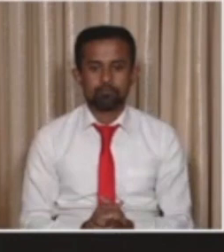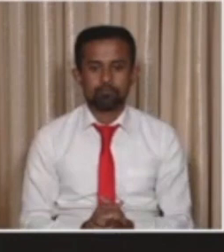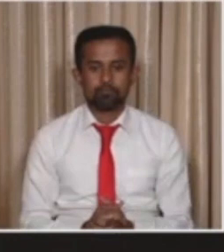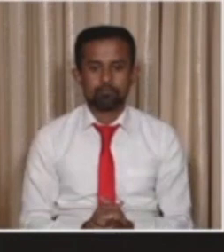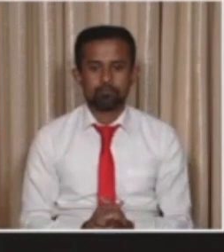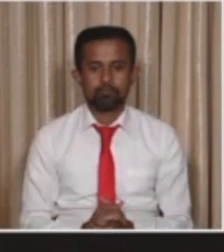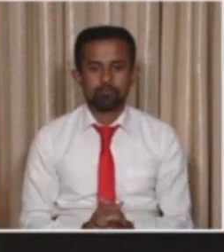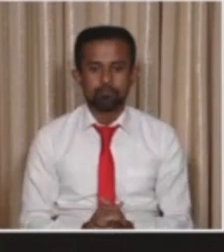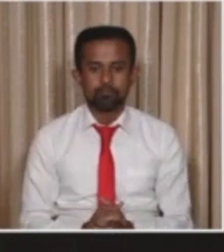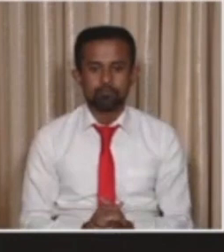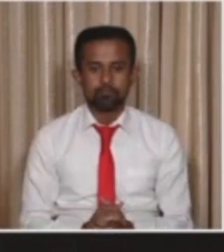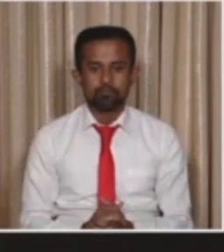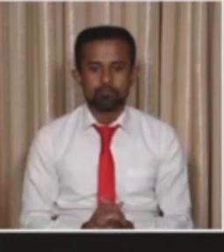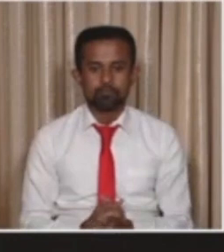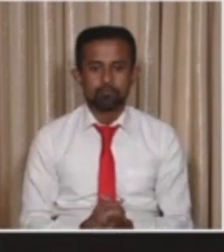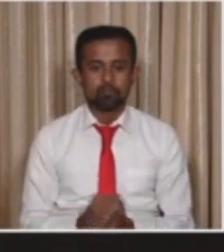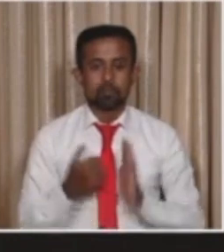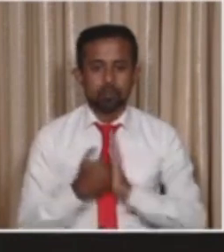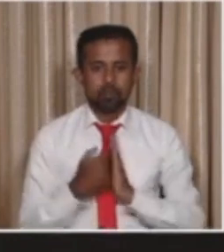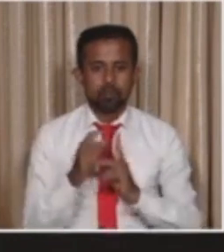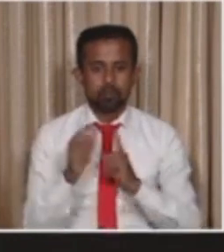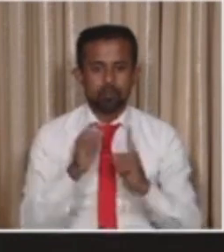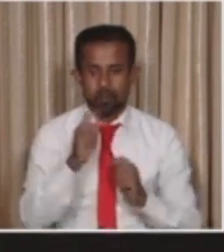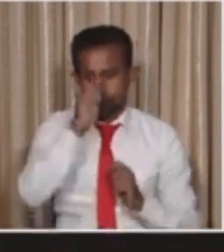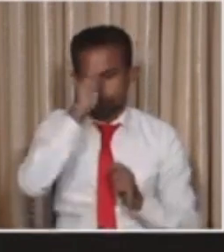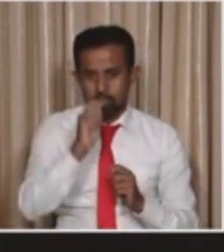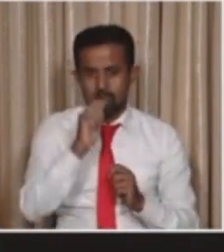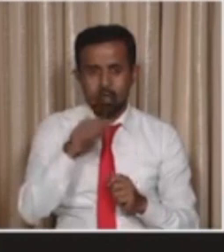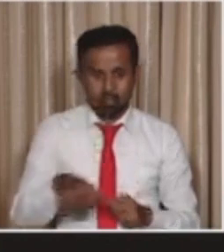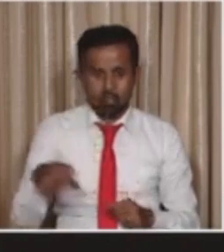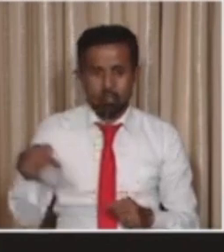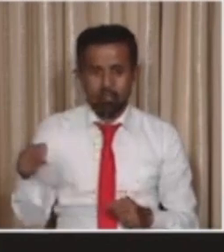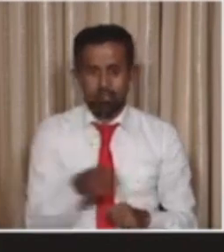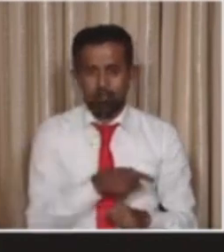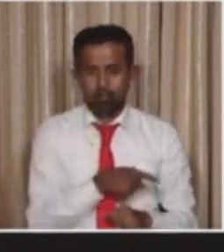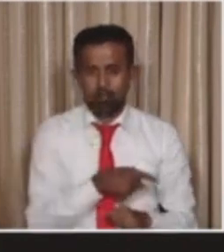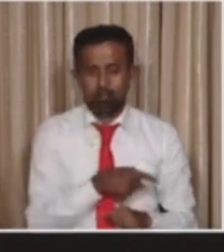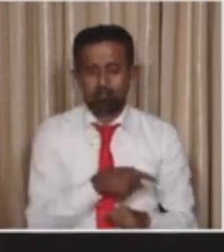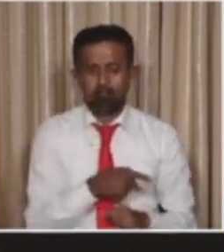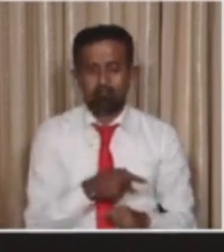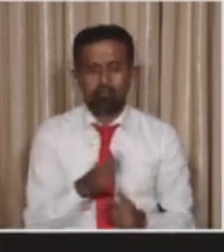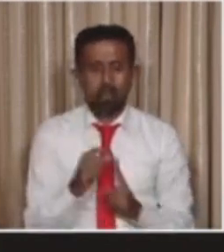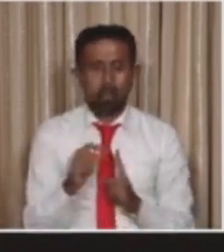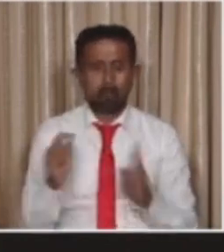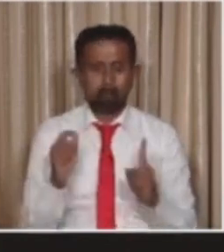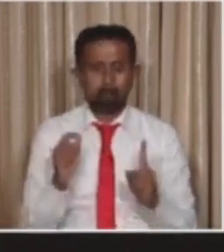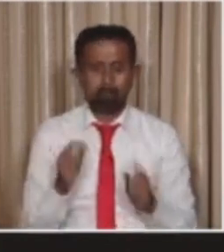சபைக்கு தலைமை தாங்குகின்ற தலைவர் அவர்களே, இன்றைய இந்த பாராளுமன்றத்தினுடைய மிக முக்கியமான ஒரு